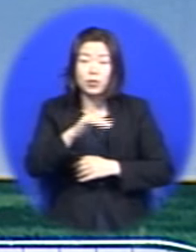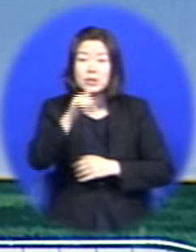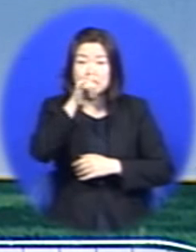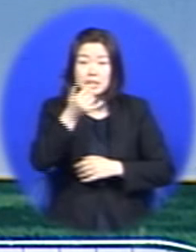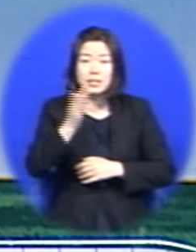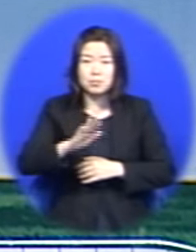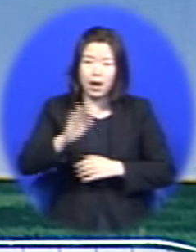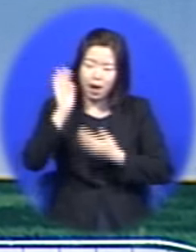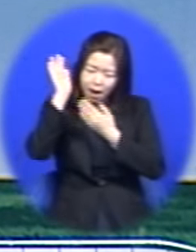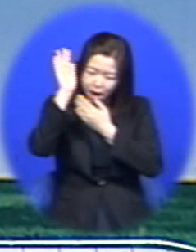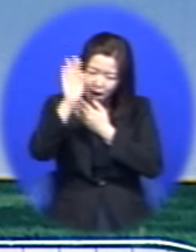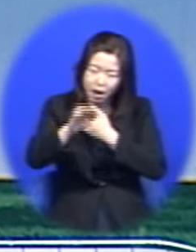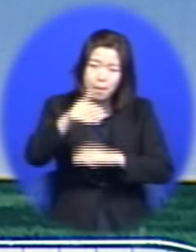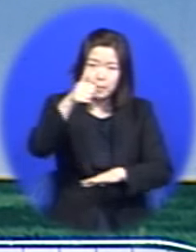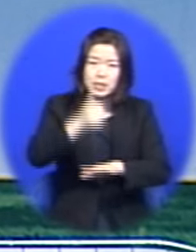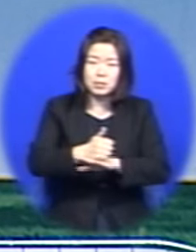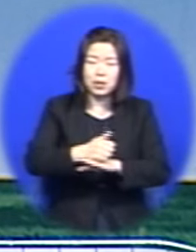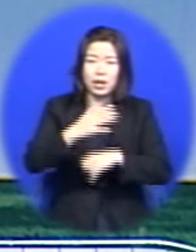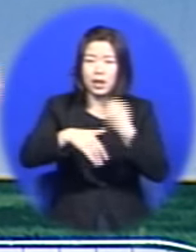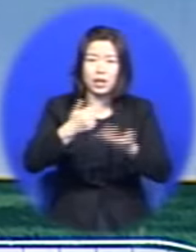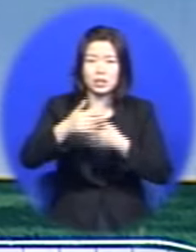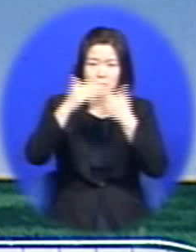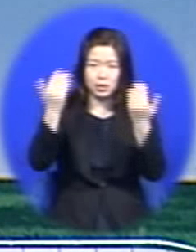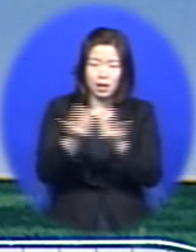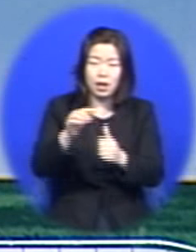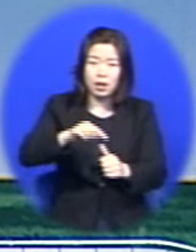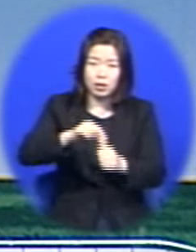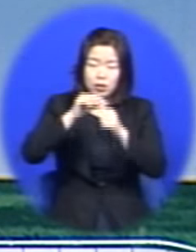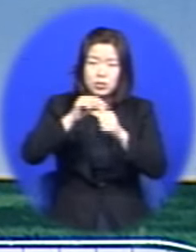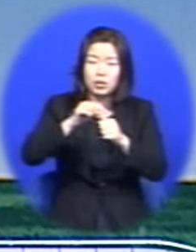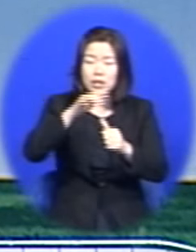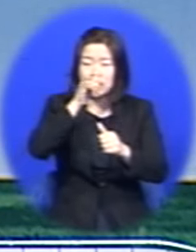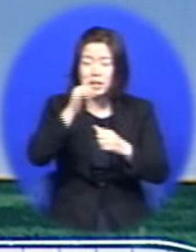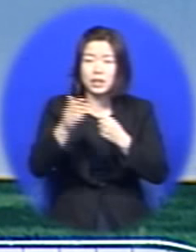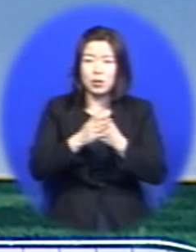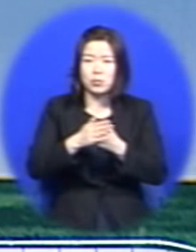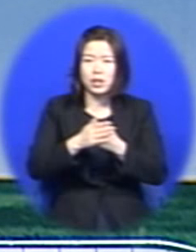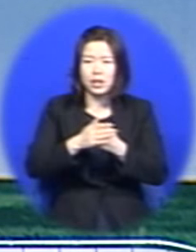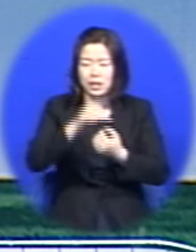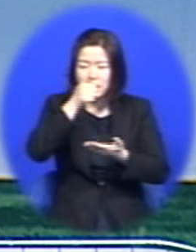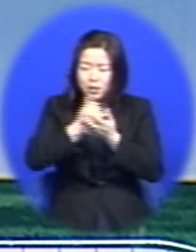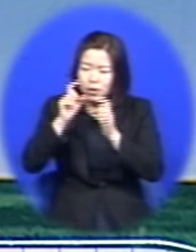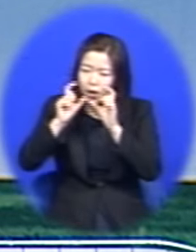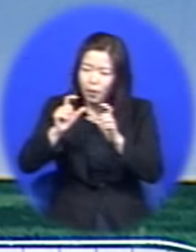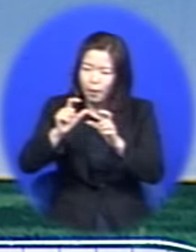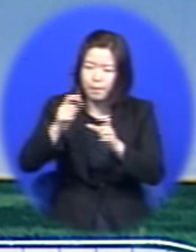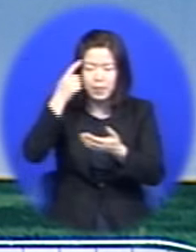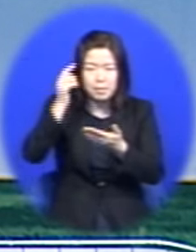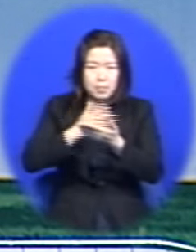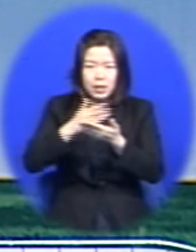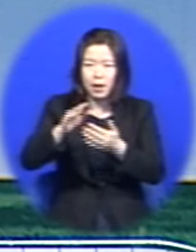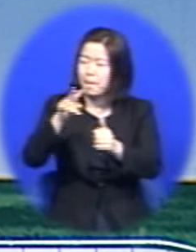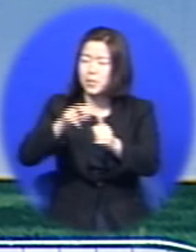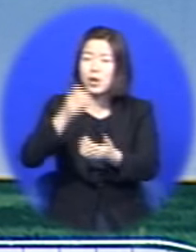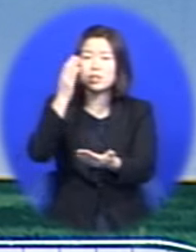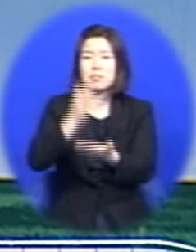나중에 다 건져내실 거니까 절대로 그들을 정죄하고 미워하지 말라.